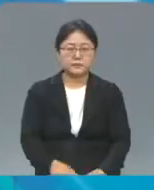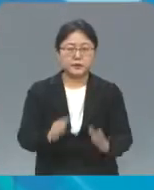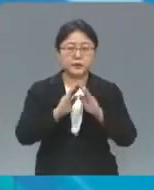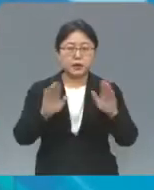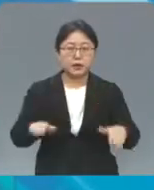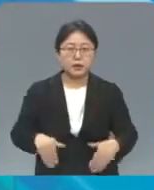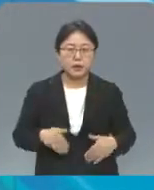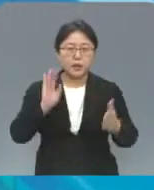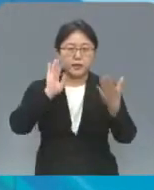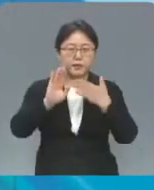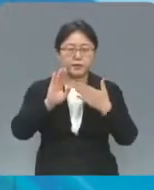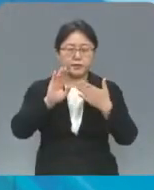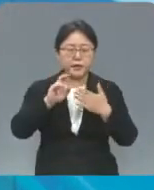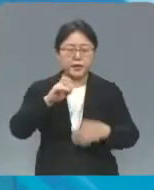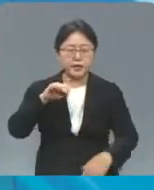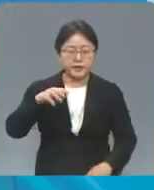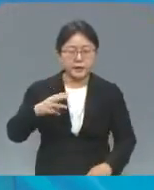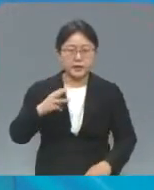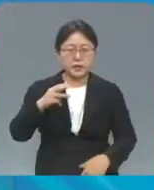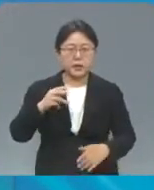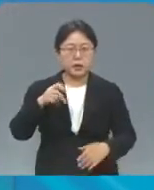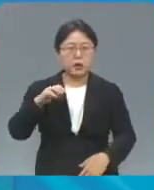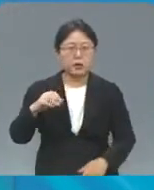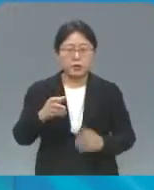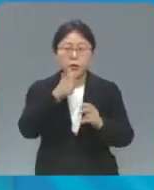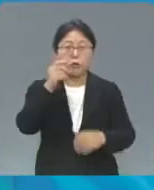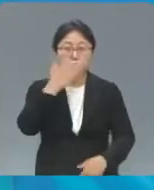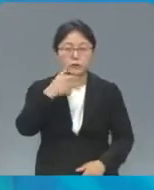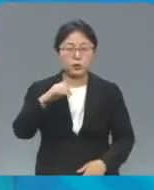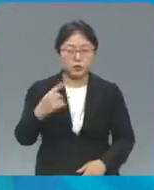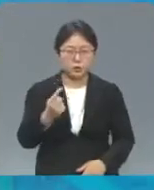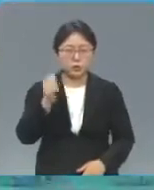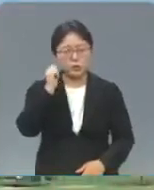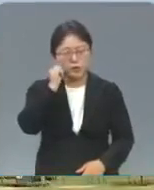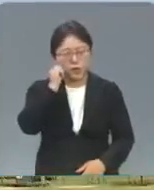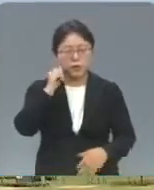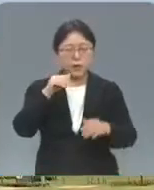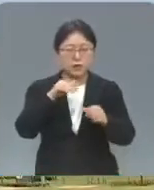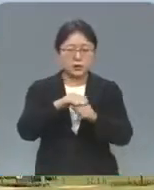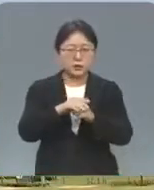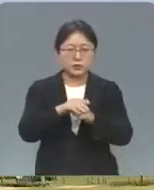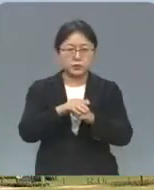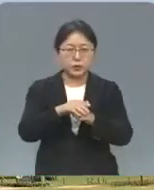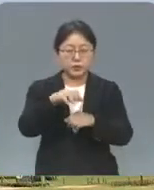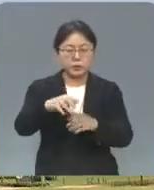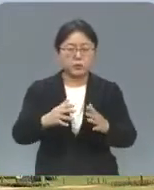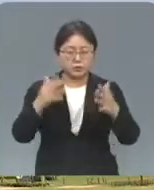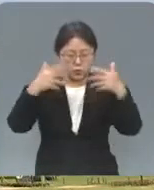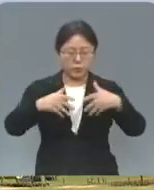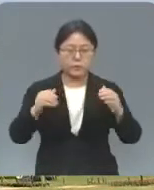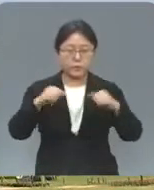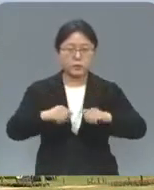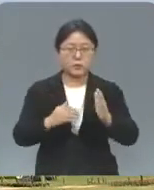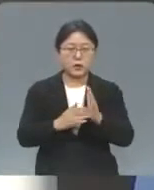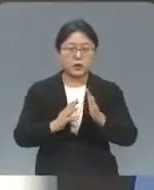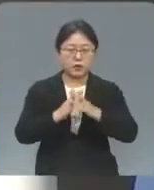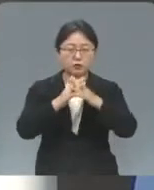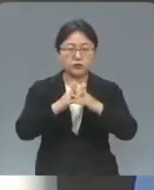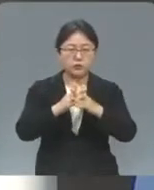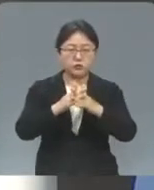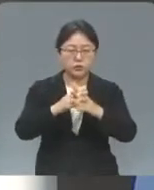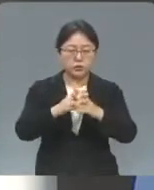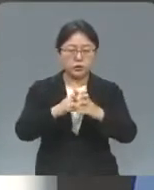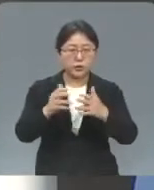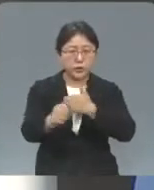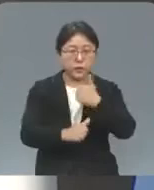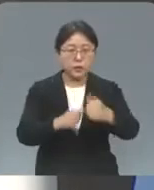전라남도가 미래에셋의 여수 경도 생활형 숙박 시설 건립 계획을 조건부 의결했습니다 전화 남들은 오늘 건축 경관 공동